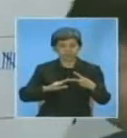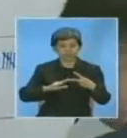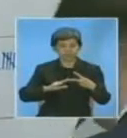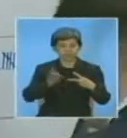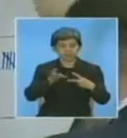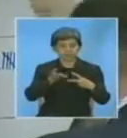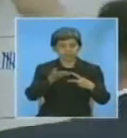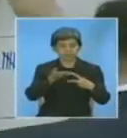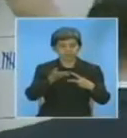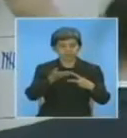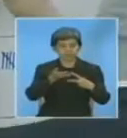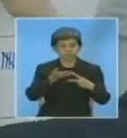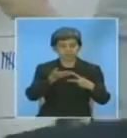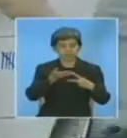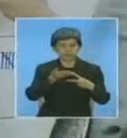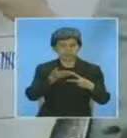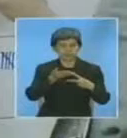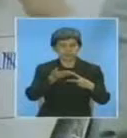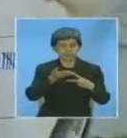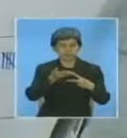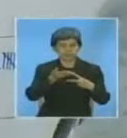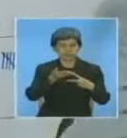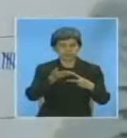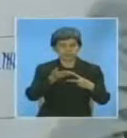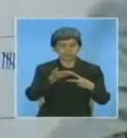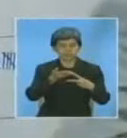จงรัก